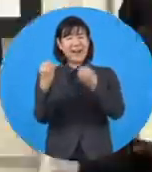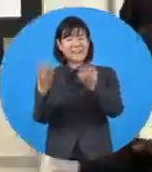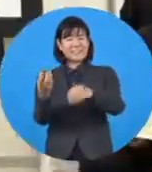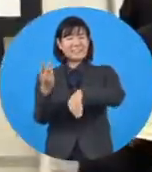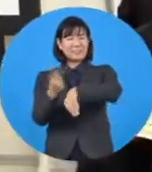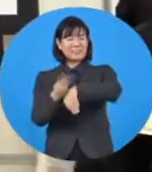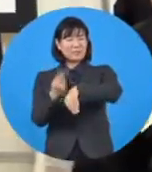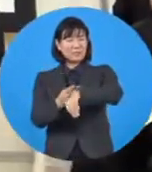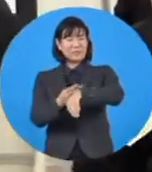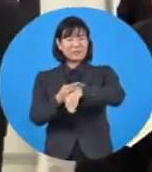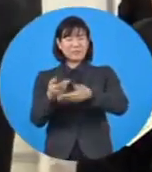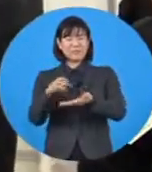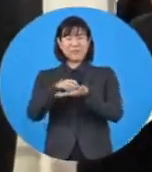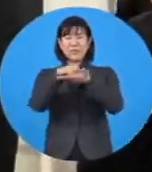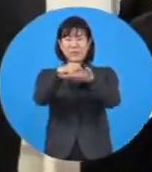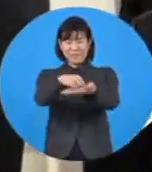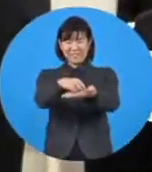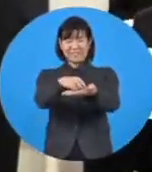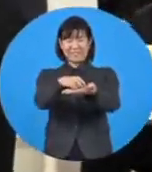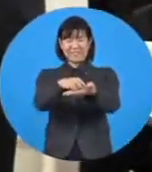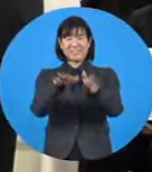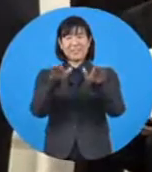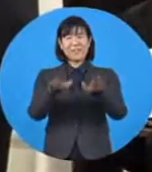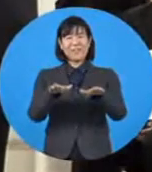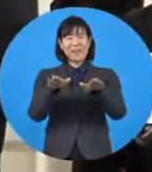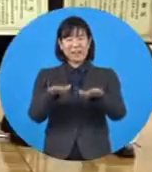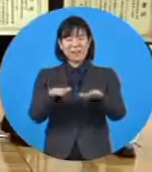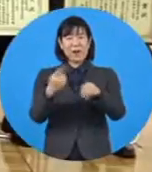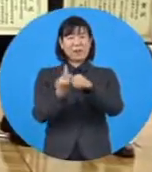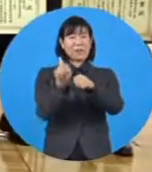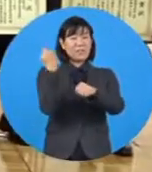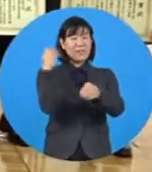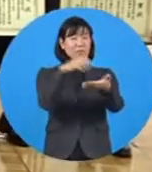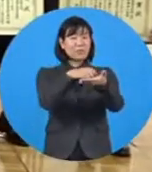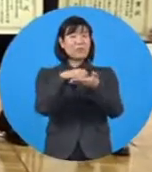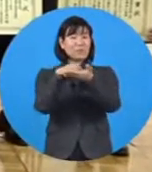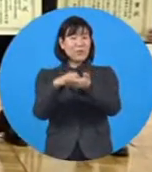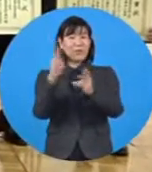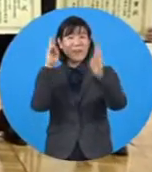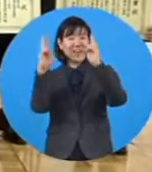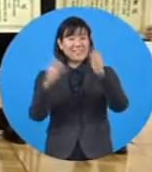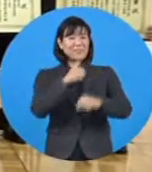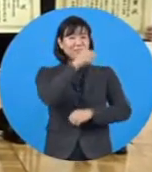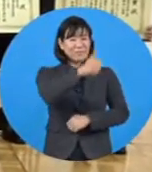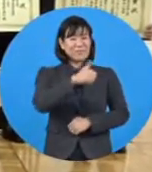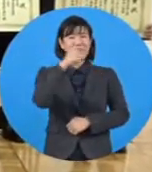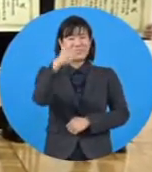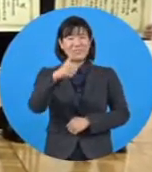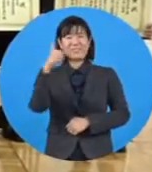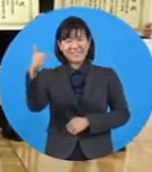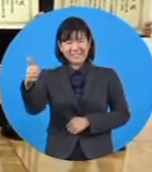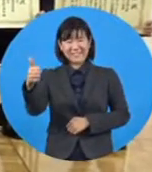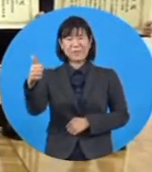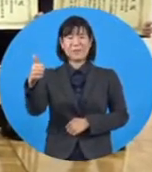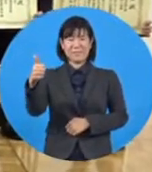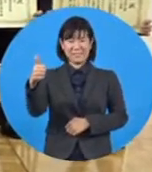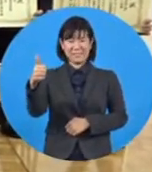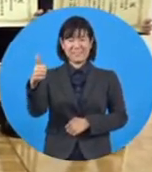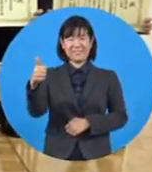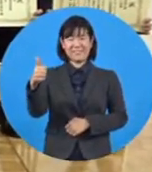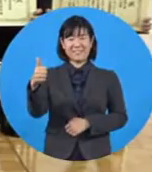術を表彰します。今回は昨年度受賞した会社をめぐり製品を紹介します